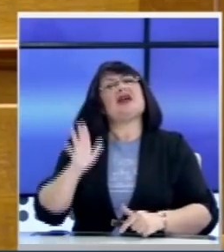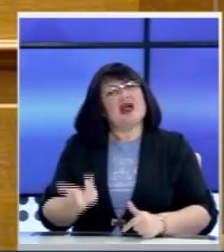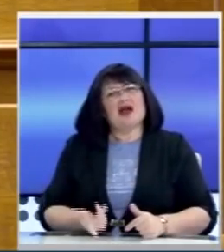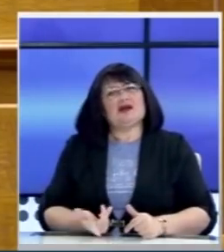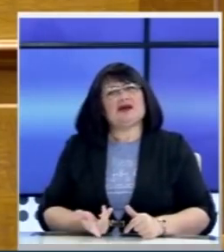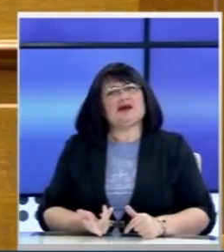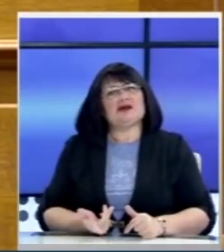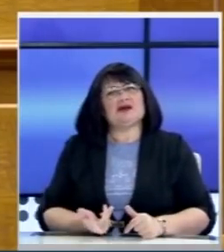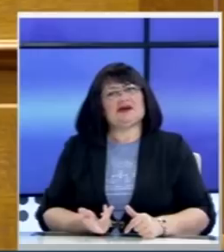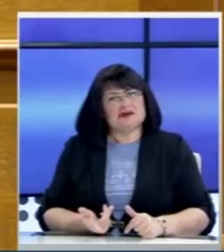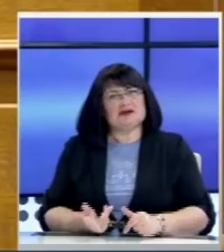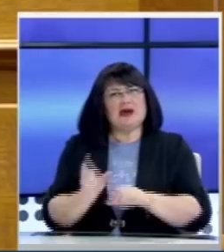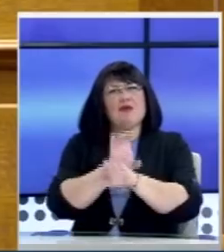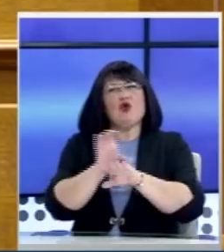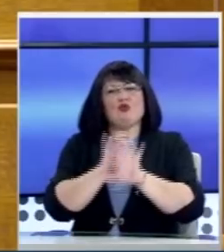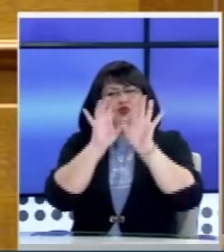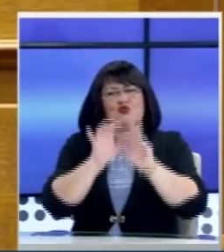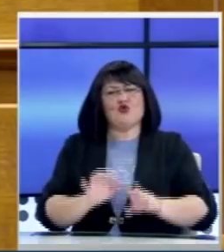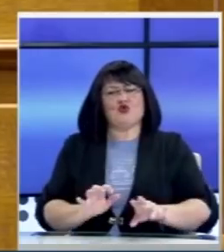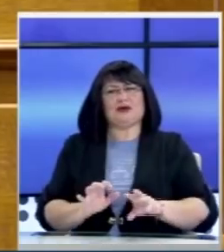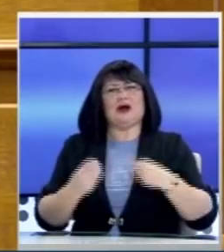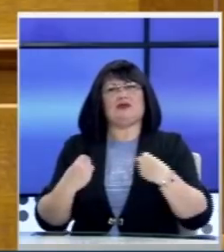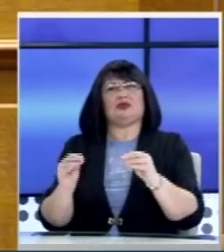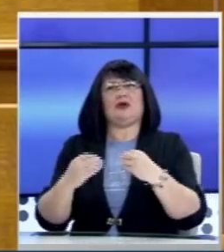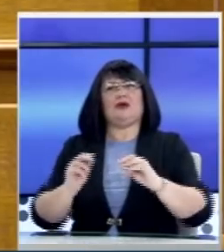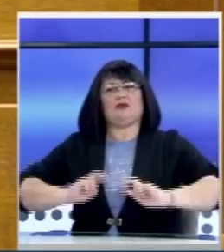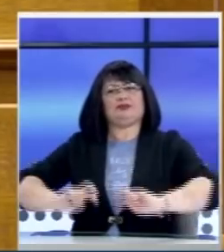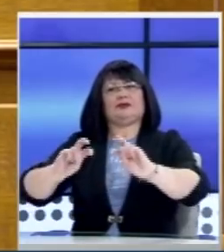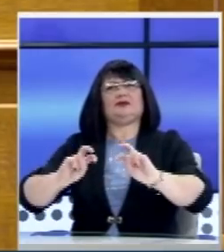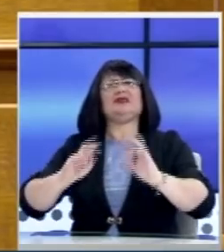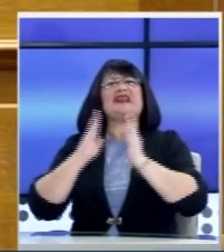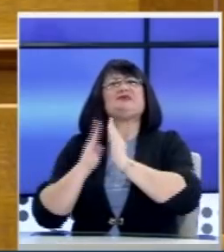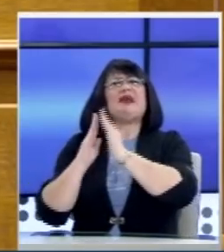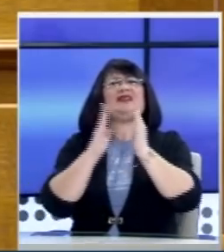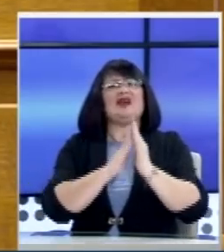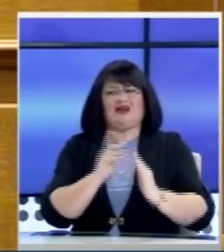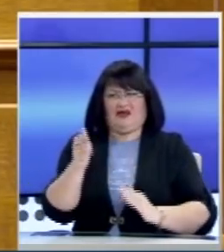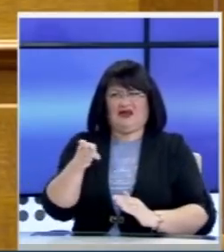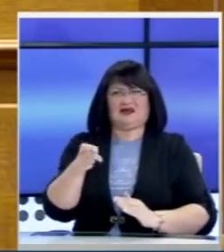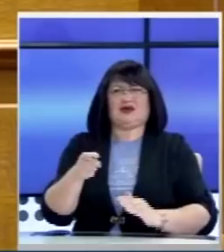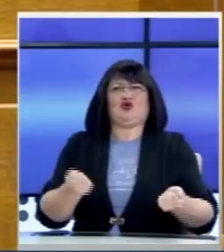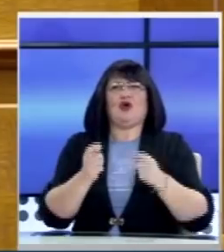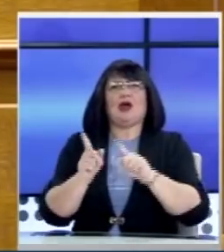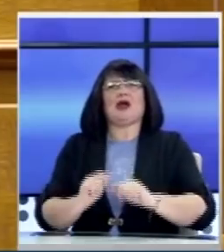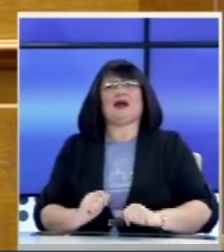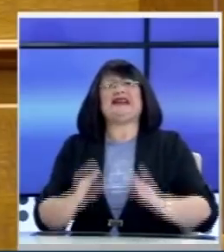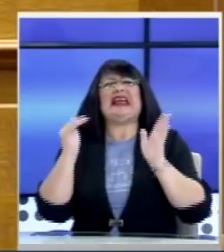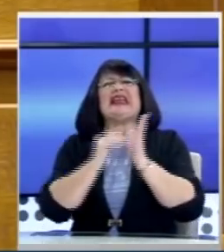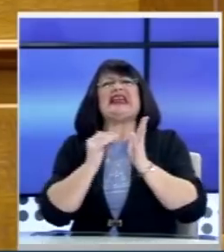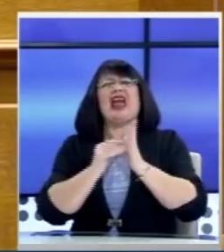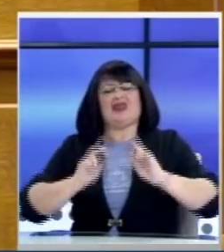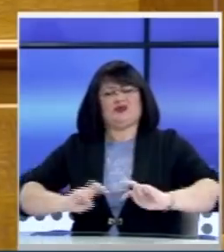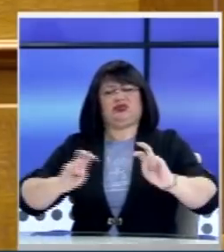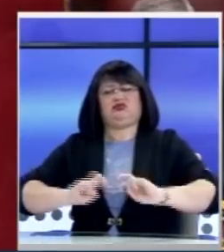τους ηλεκτρονικούς πληστηριασμούς. Δική σας πρωτοβουλία ήταν. Και μάλιστα στα χρόνια σας έγιναν χιλιάδες από